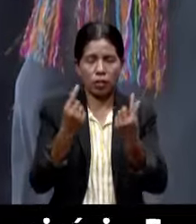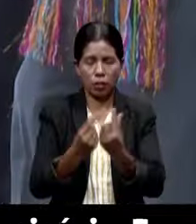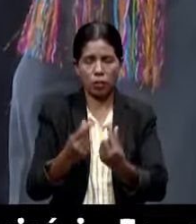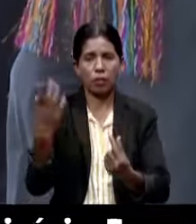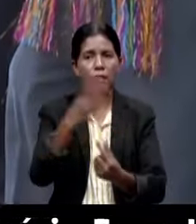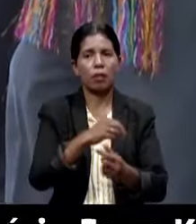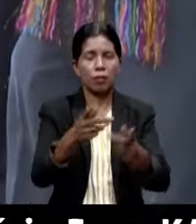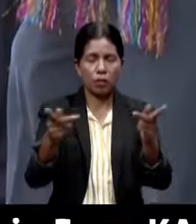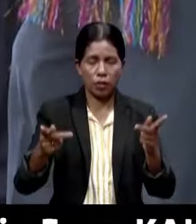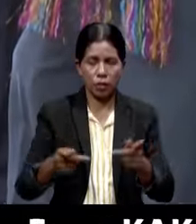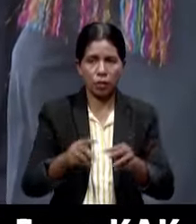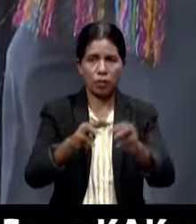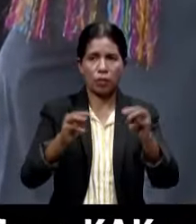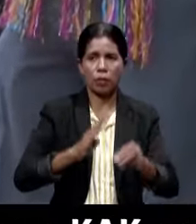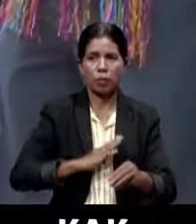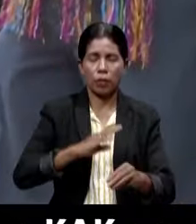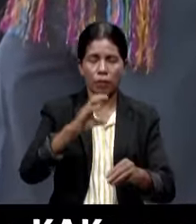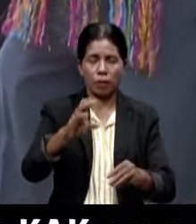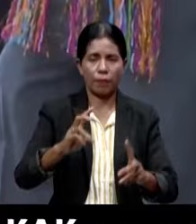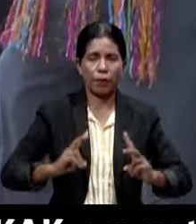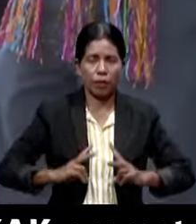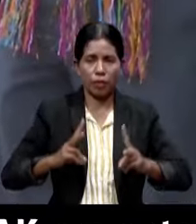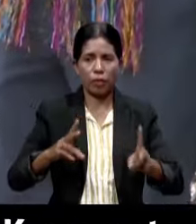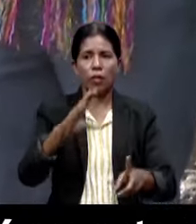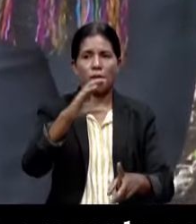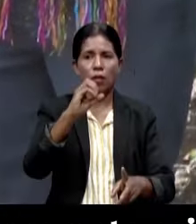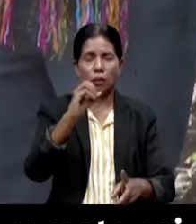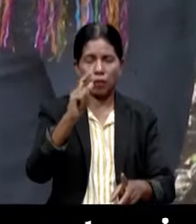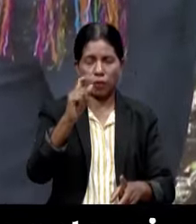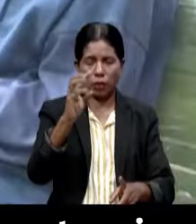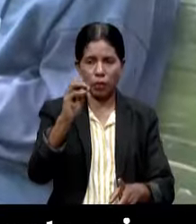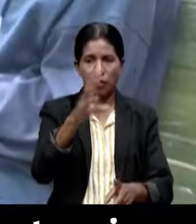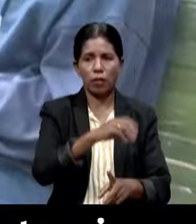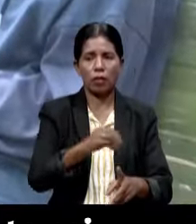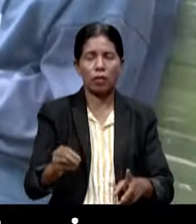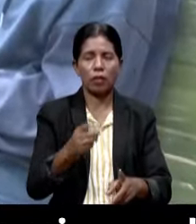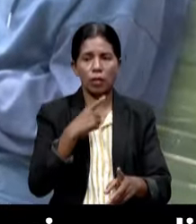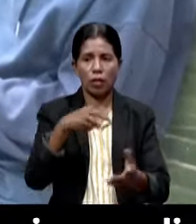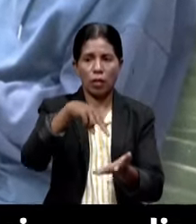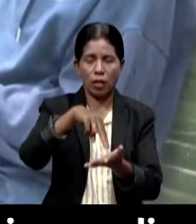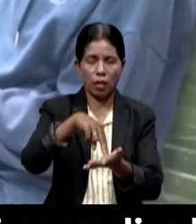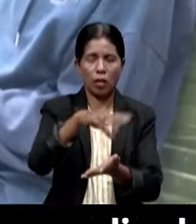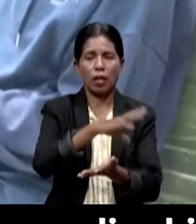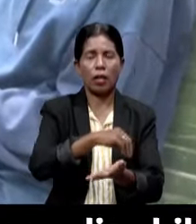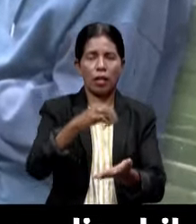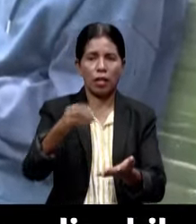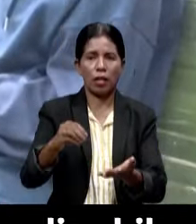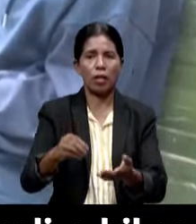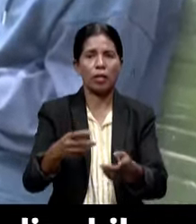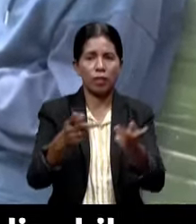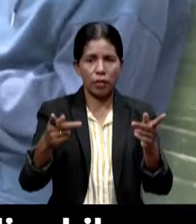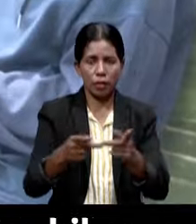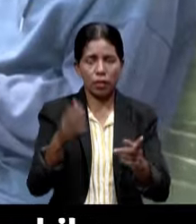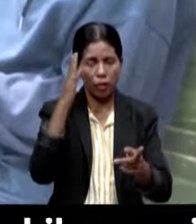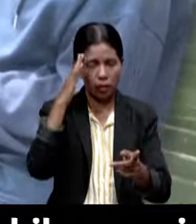pos administrativu kelikai munisipiu Baukau. Veteranu kustodiu belo alin lai kateten intervensaun hari plaka ne atu hanoin filafali